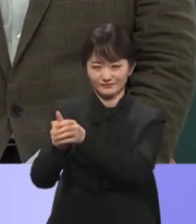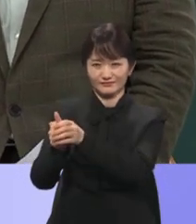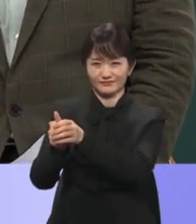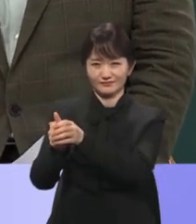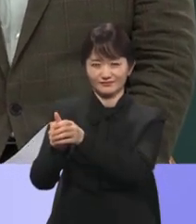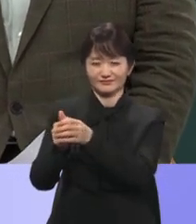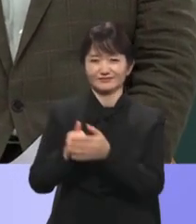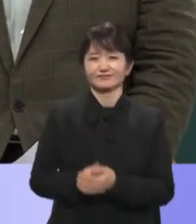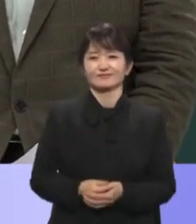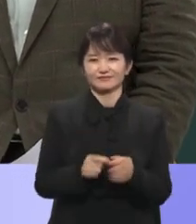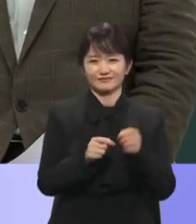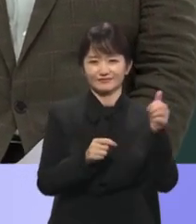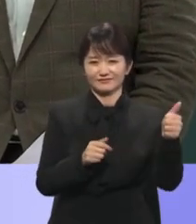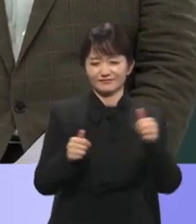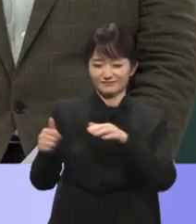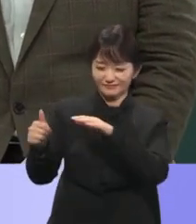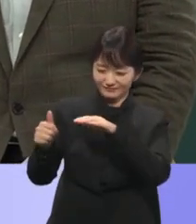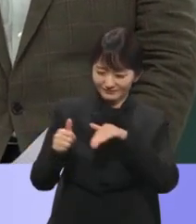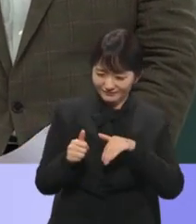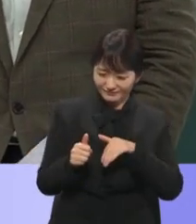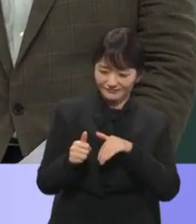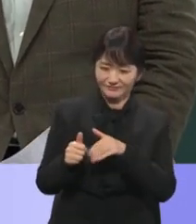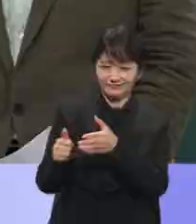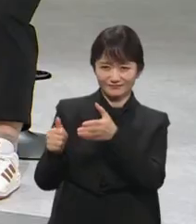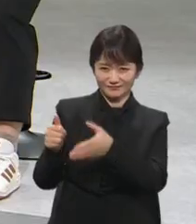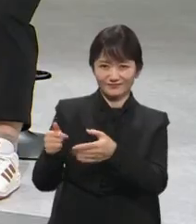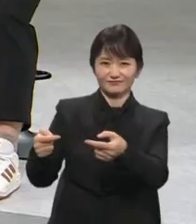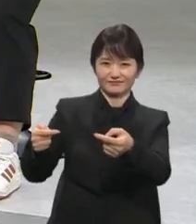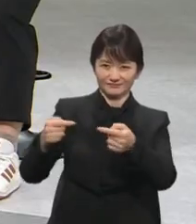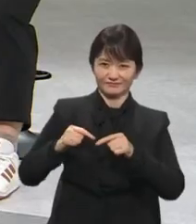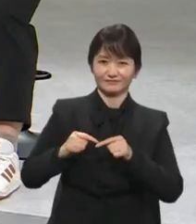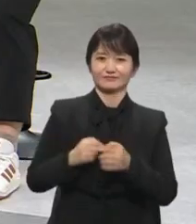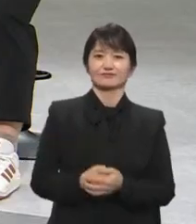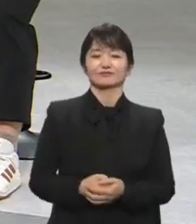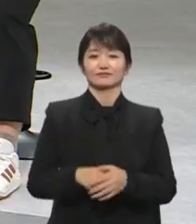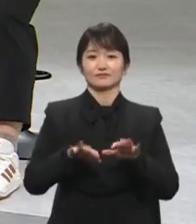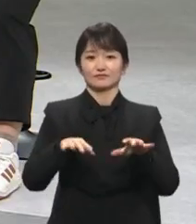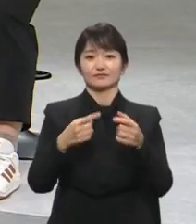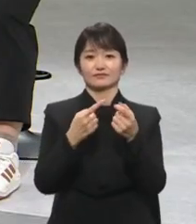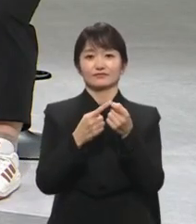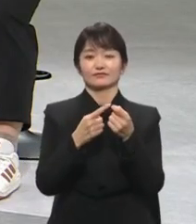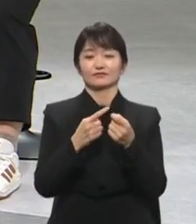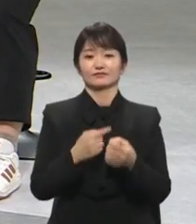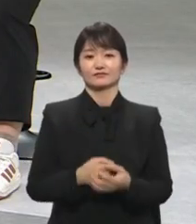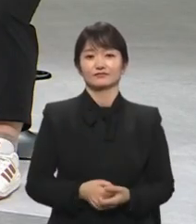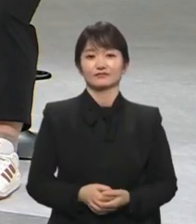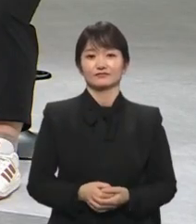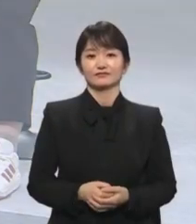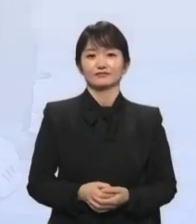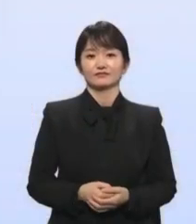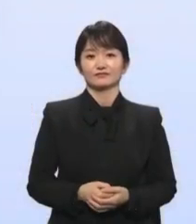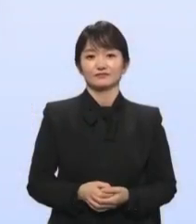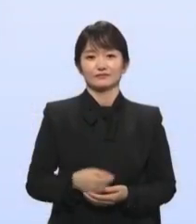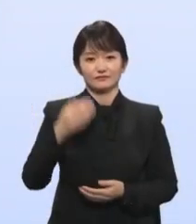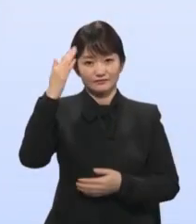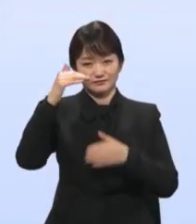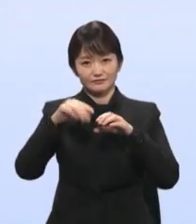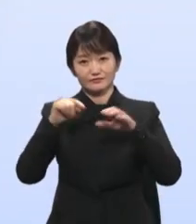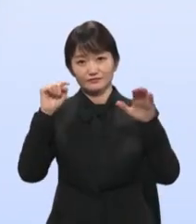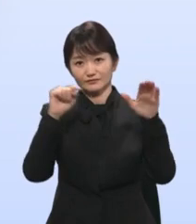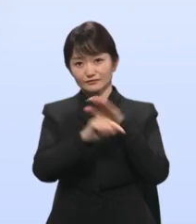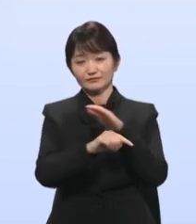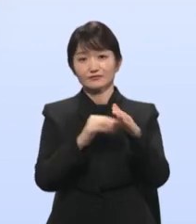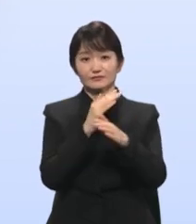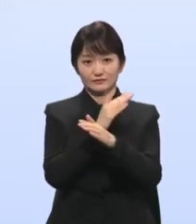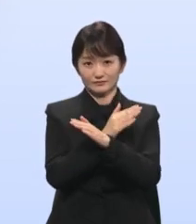나와야죠 열심히 해보겠습니다 잘 부탁드리고요 첫 번째 키워드 바로 갈까요네 오늘의 첫 번째 키워드는요 바로 한국 방문